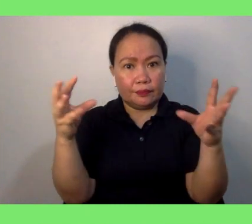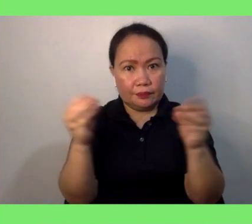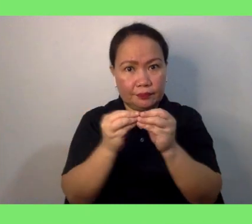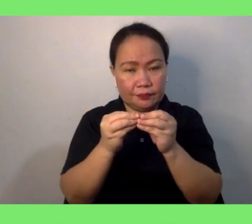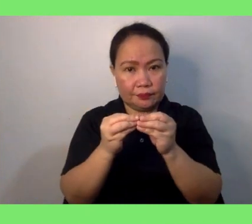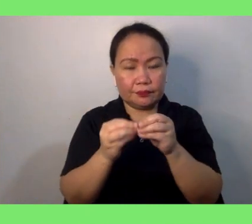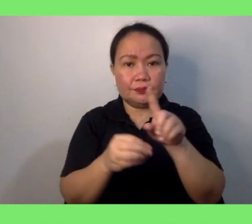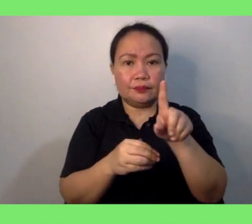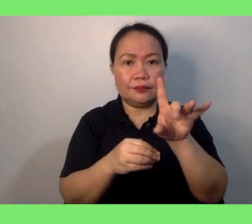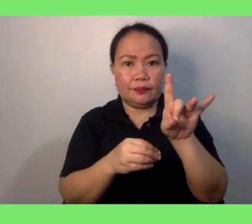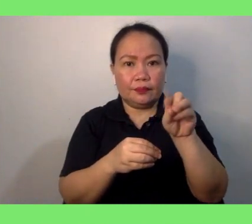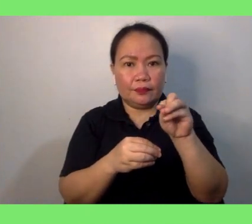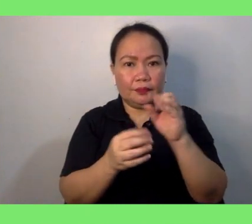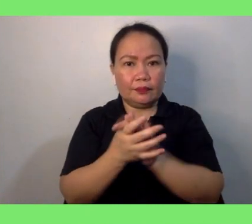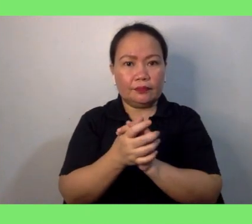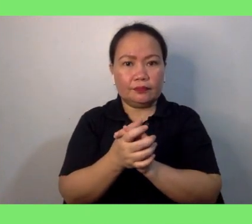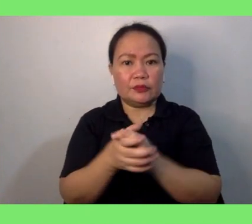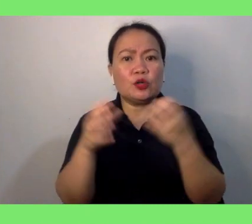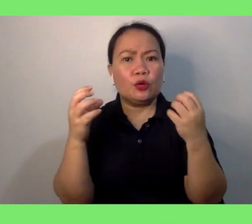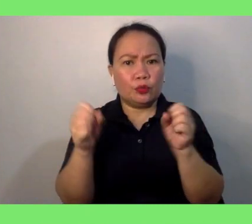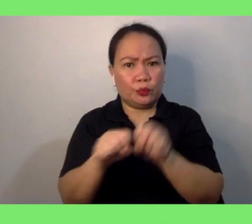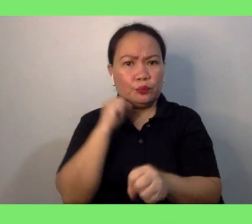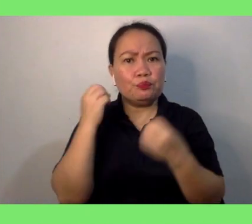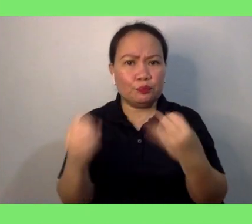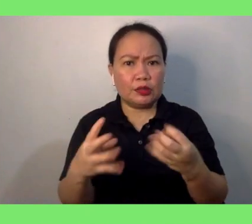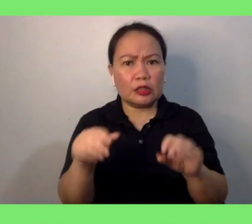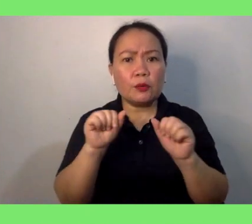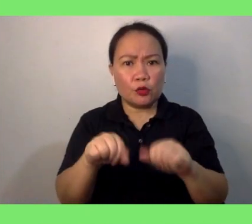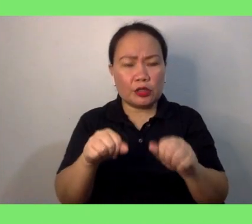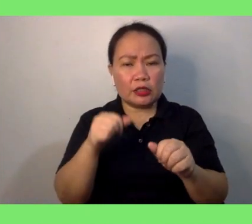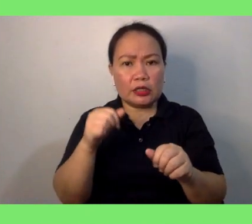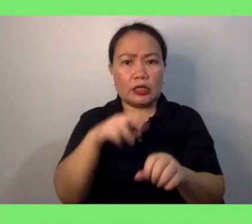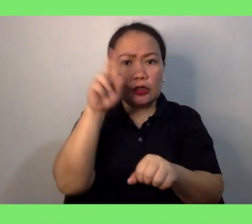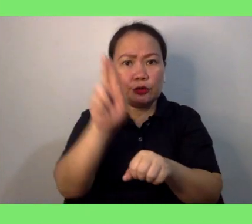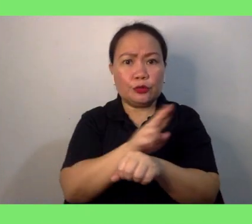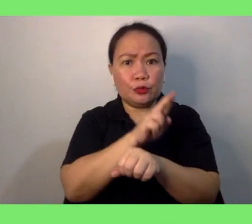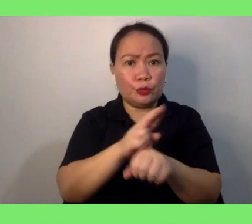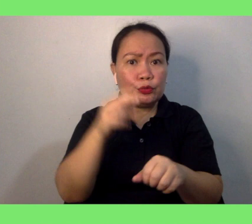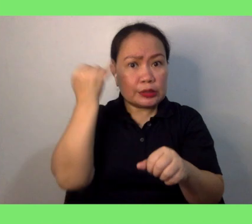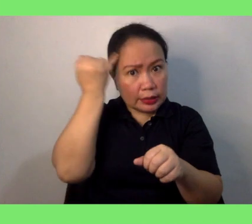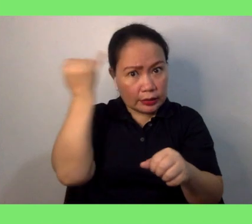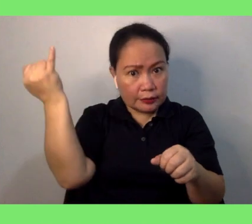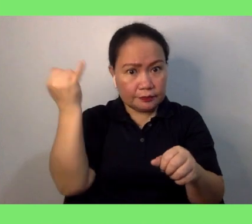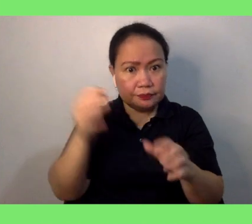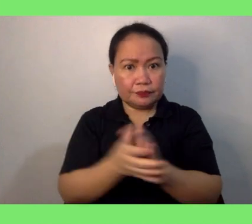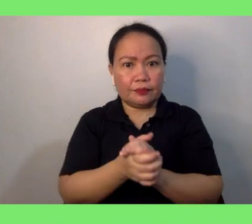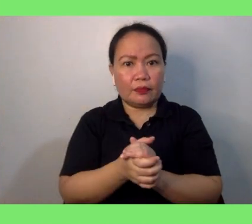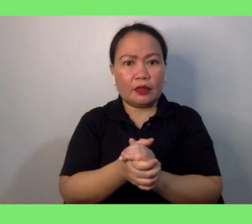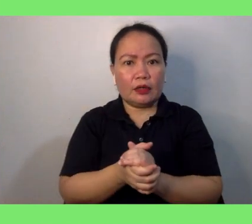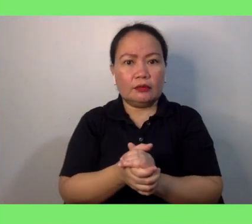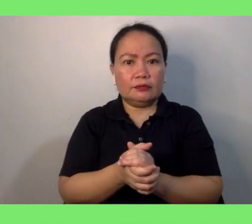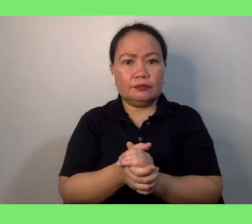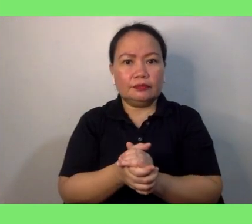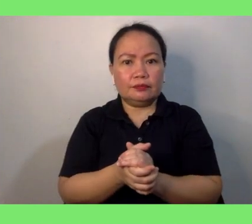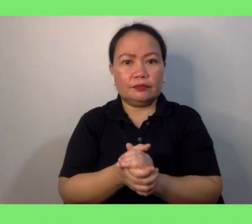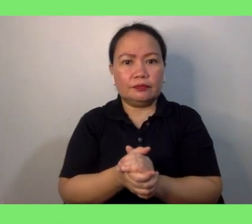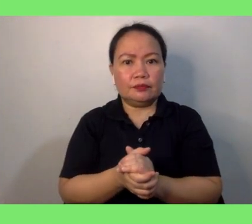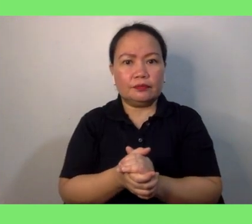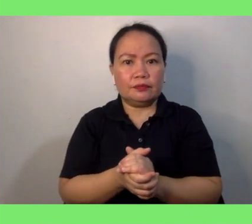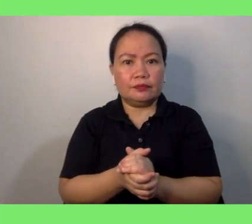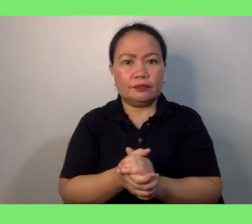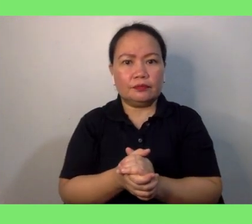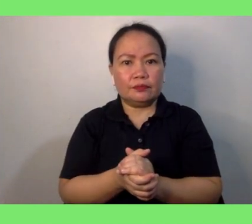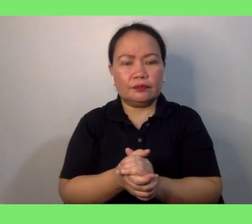itong tatlo, dapat supplementary. So, marami po tayong pwedeng gamitin dyan. So therefore, the measure of angle A is